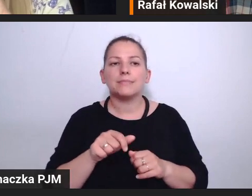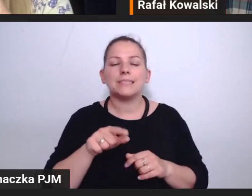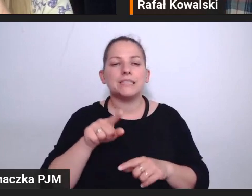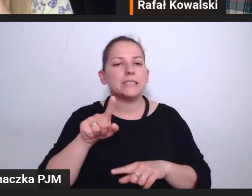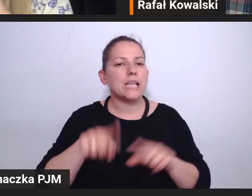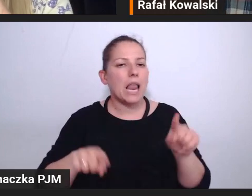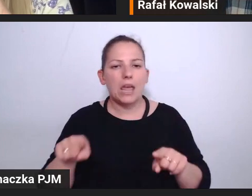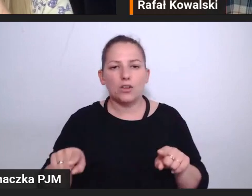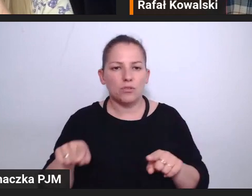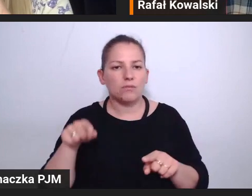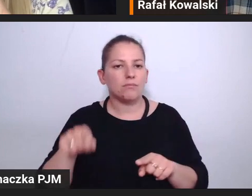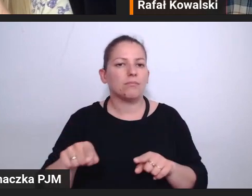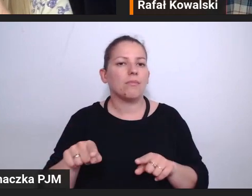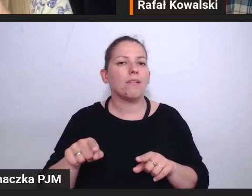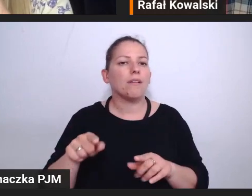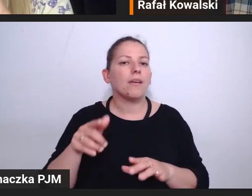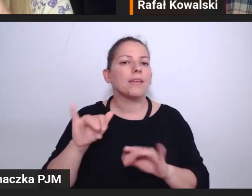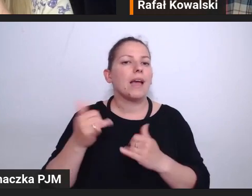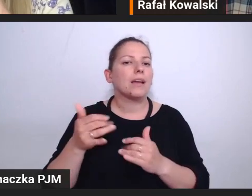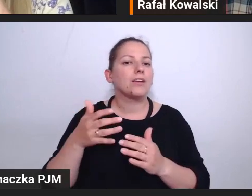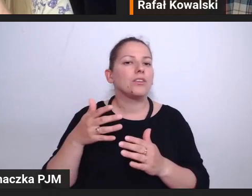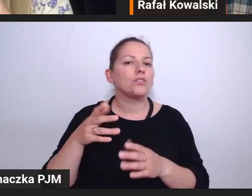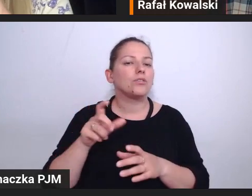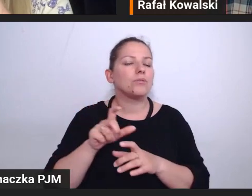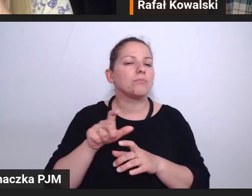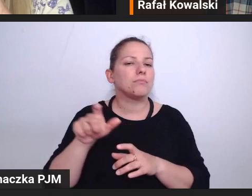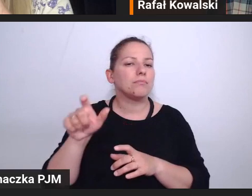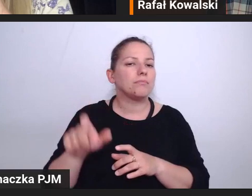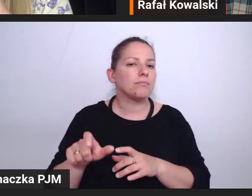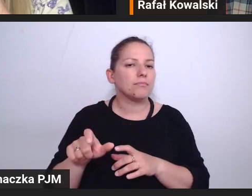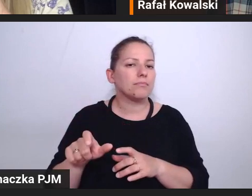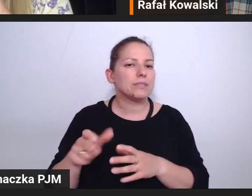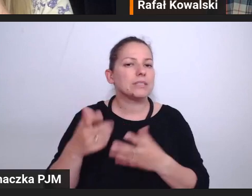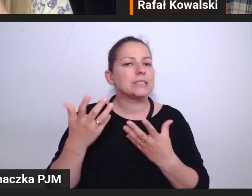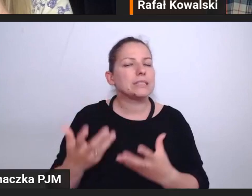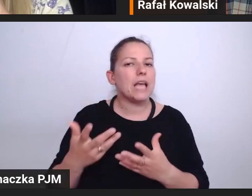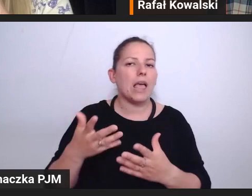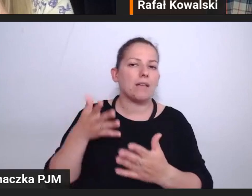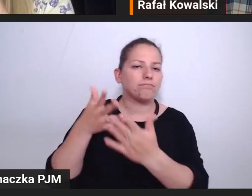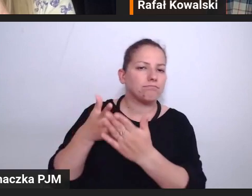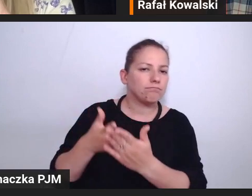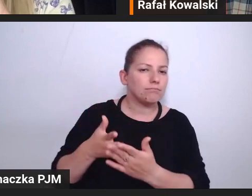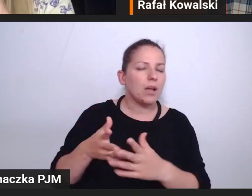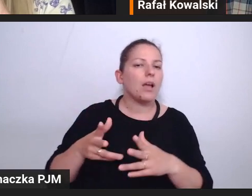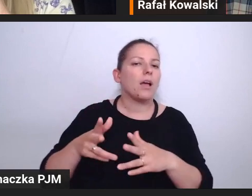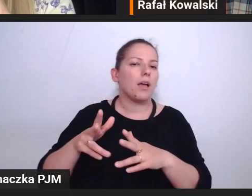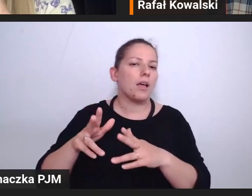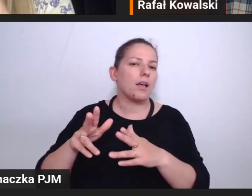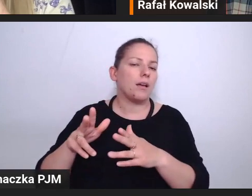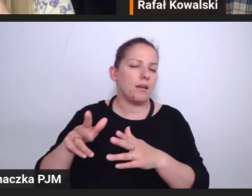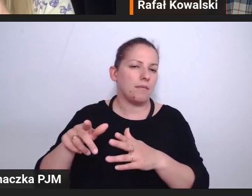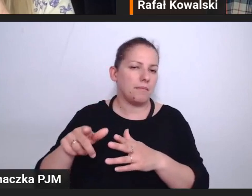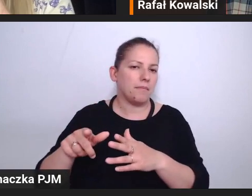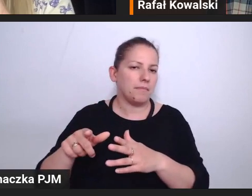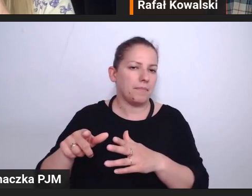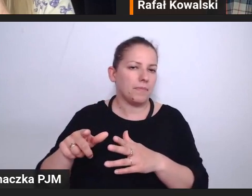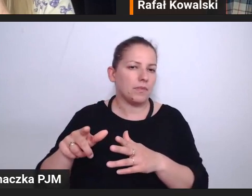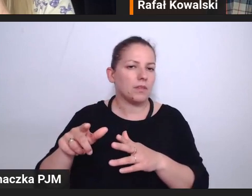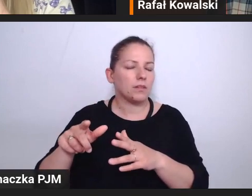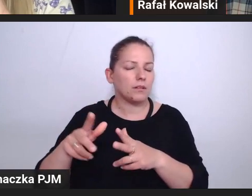uzależniony od tego, na jaki czas potem my pracownika chcemy zatrudnić na czas określony. I to nie jest